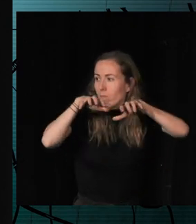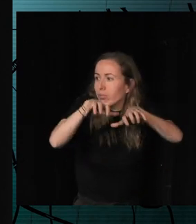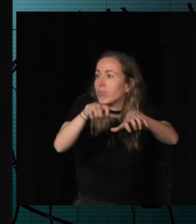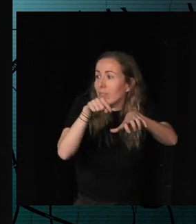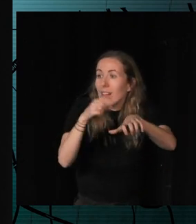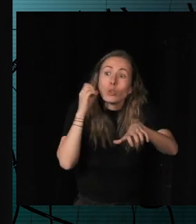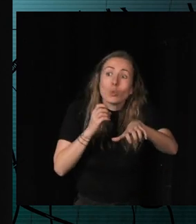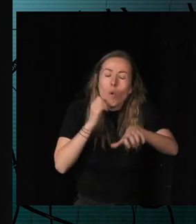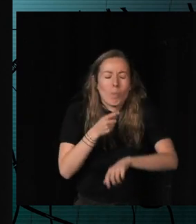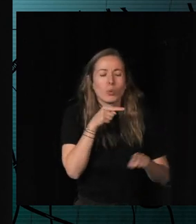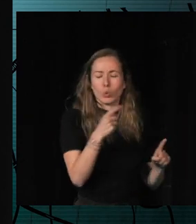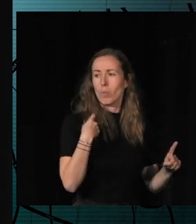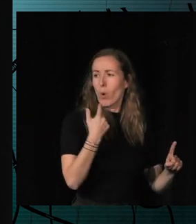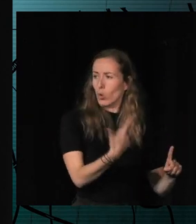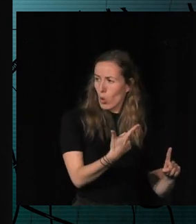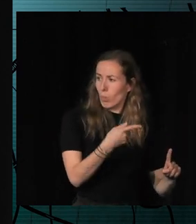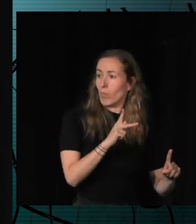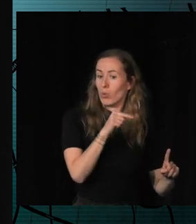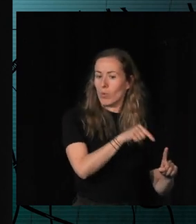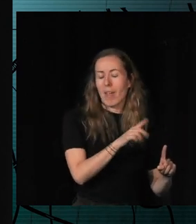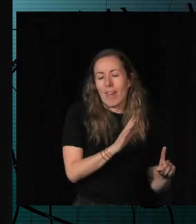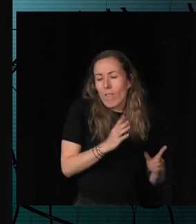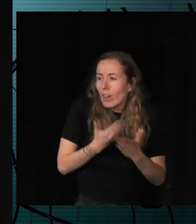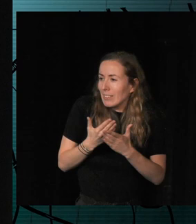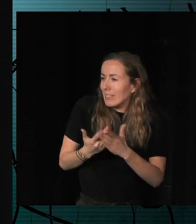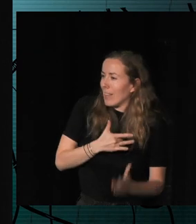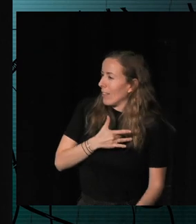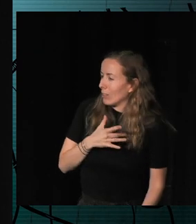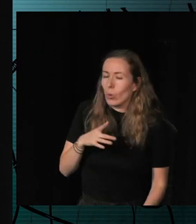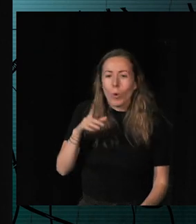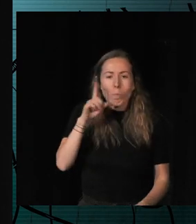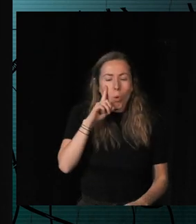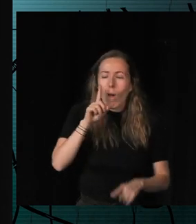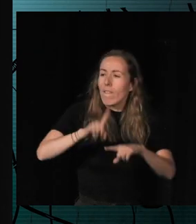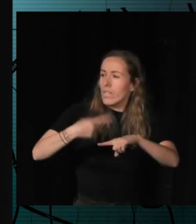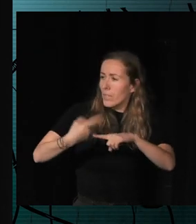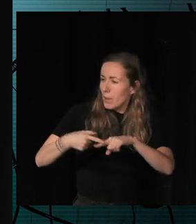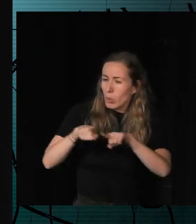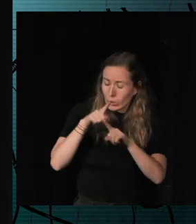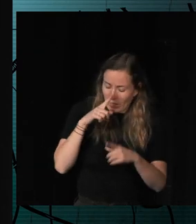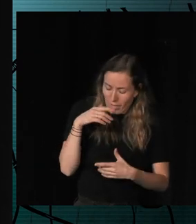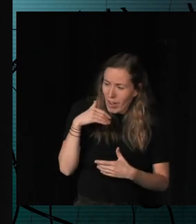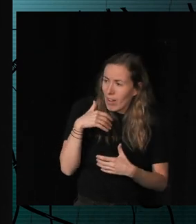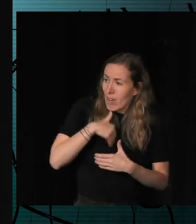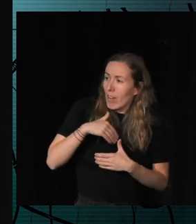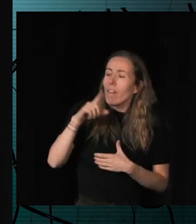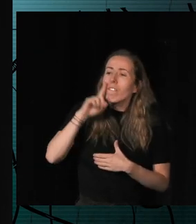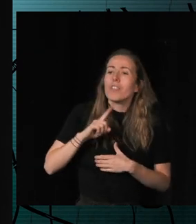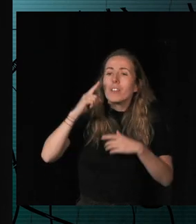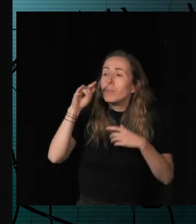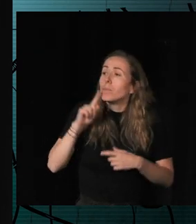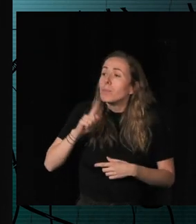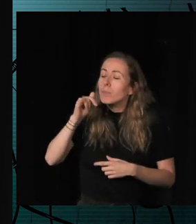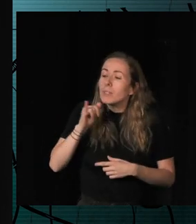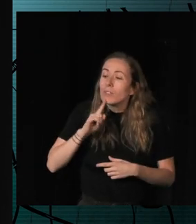direction mais on peut aussi voir ça voilà c'est c'est et et en fait il y a ça aussi dans le film c'est des représentations de la douleur et de la haine d'alless ça qu'elle